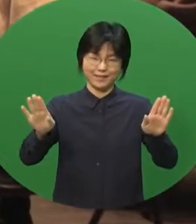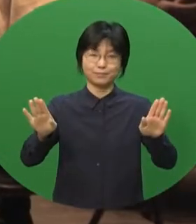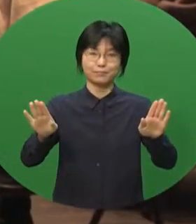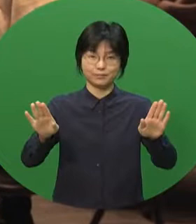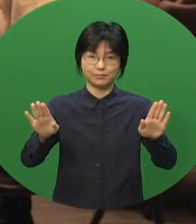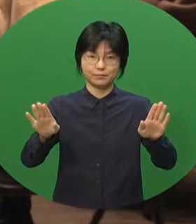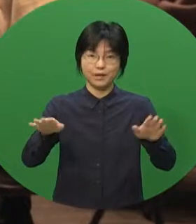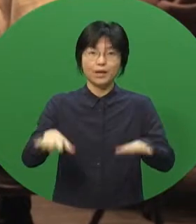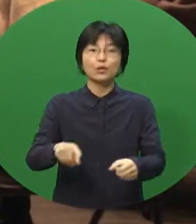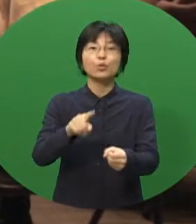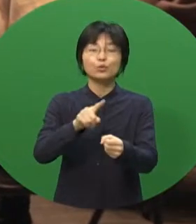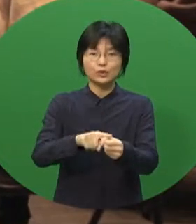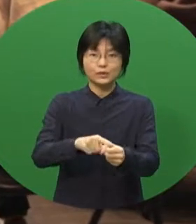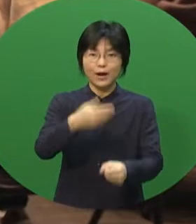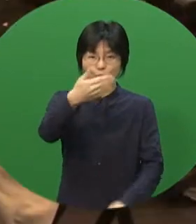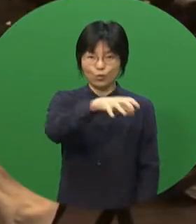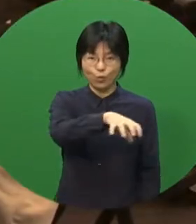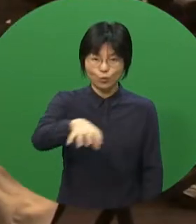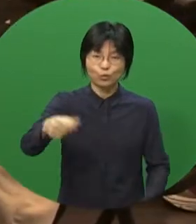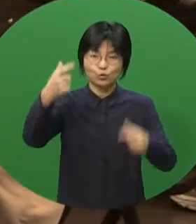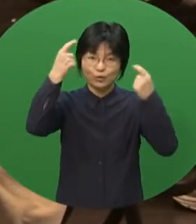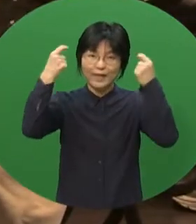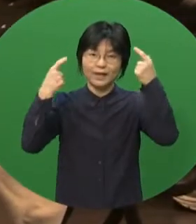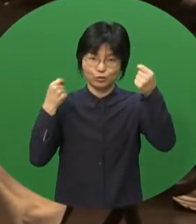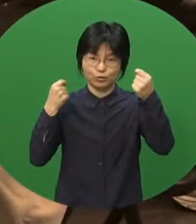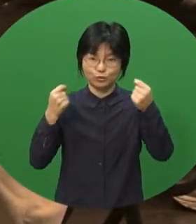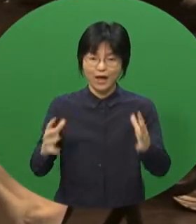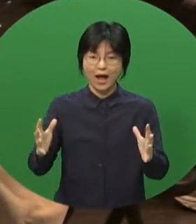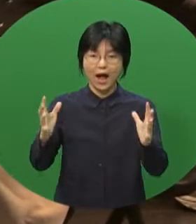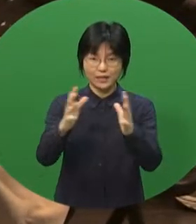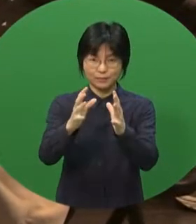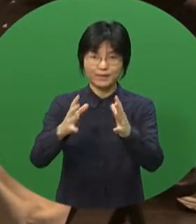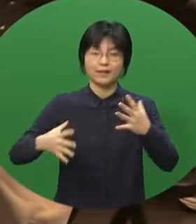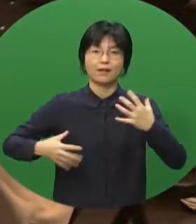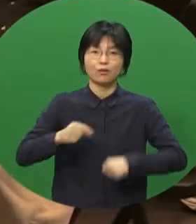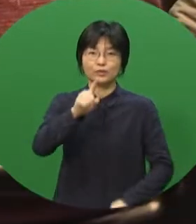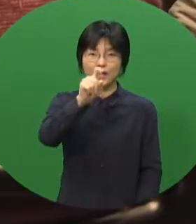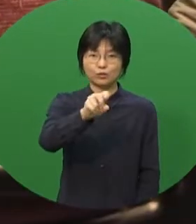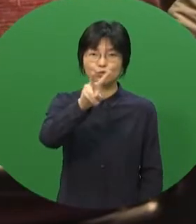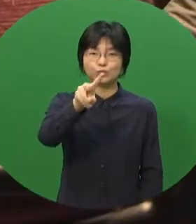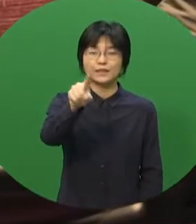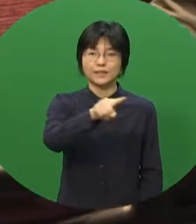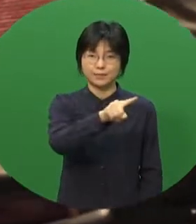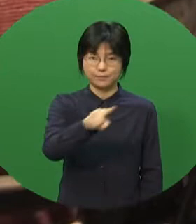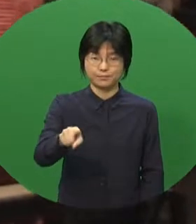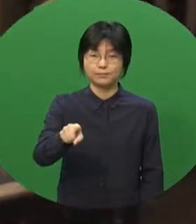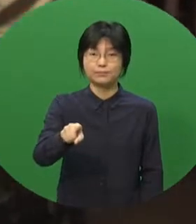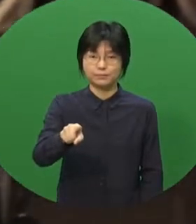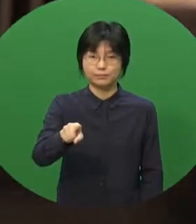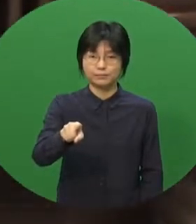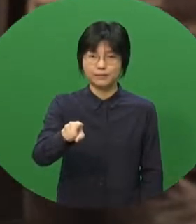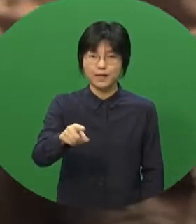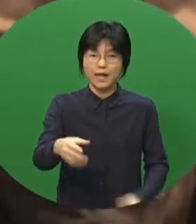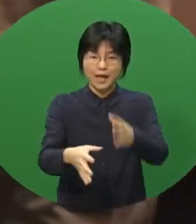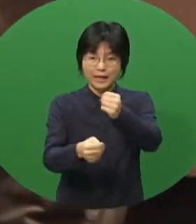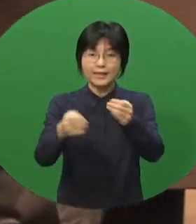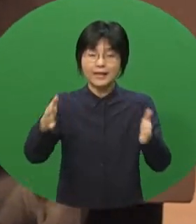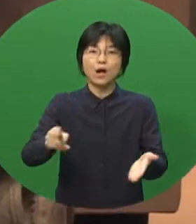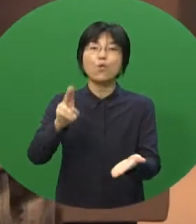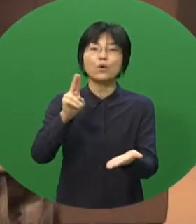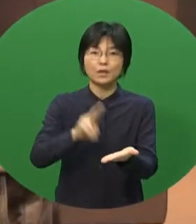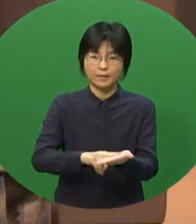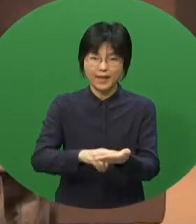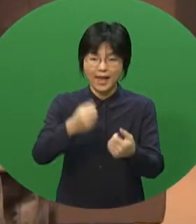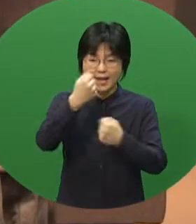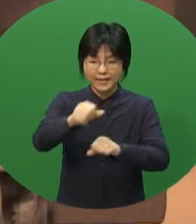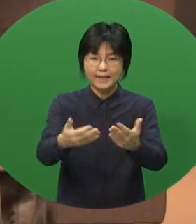大学演劇ラボには9つの大学などから12人の学生が参加。学生たちが期間限定の劇団を結成